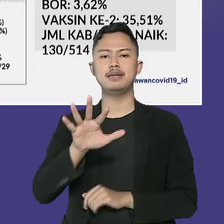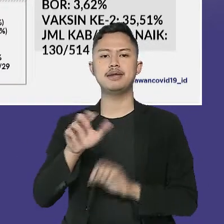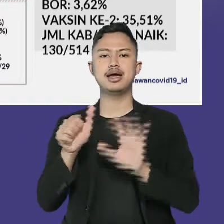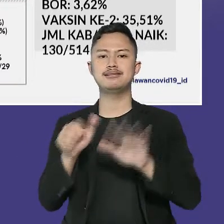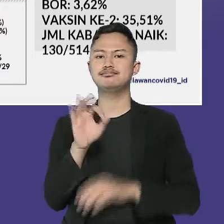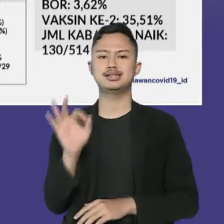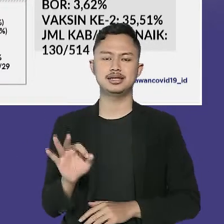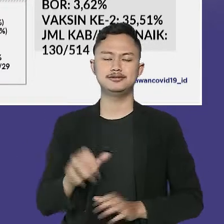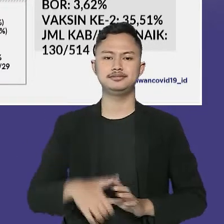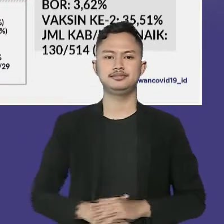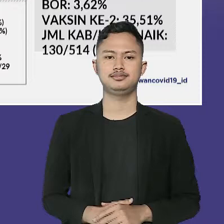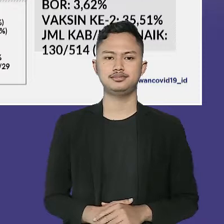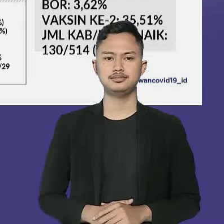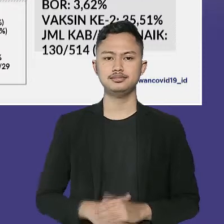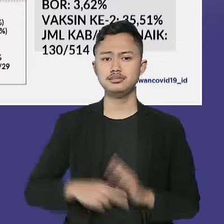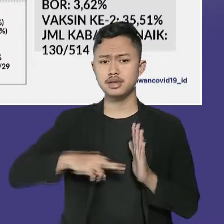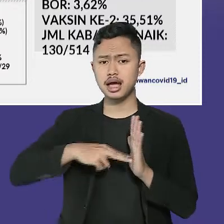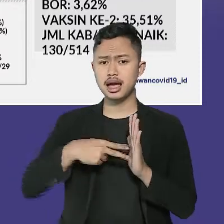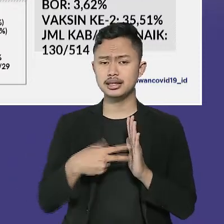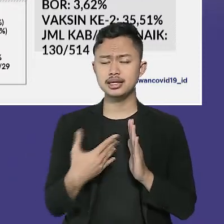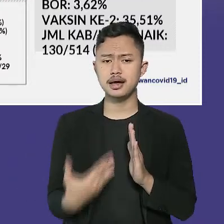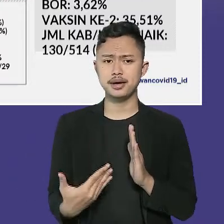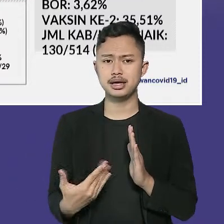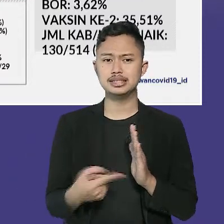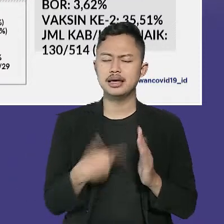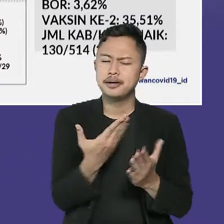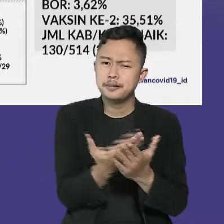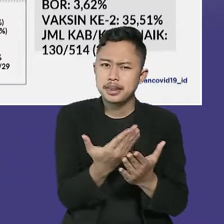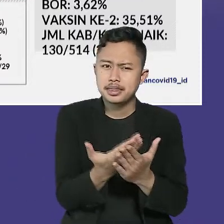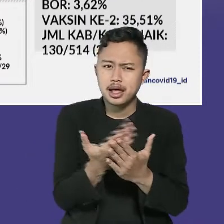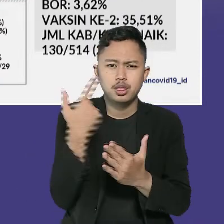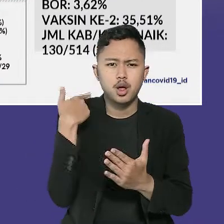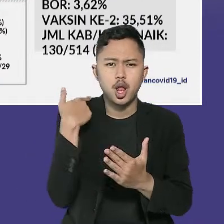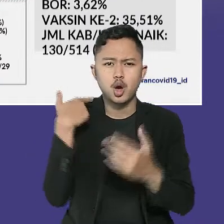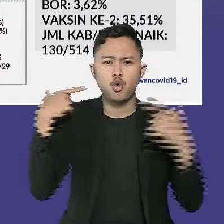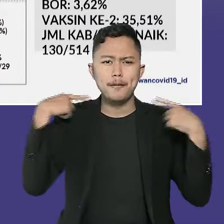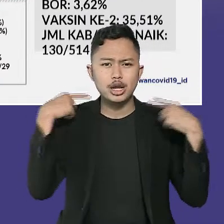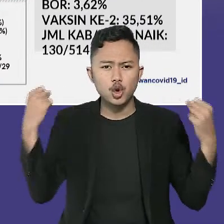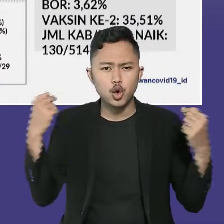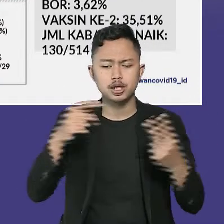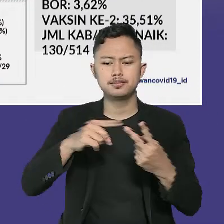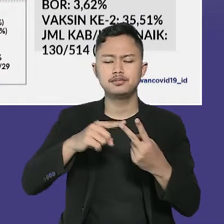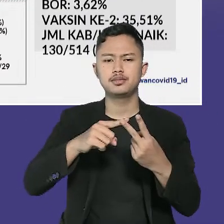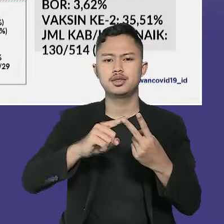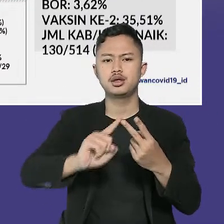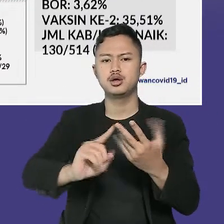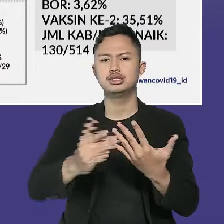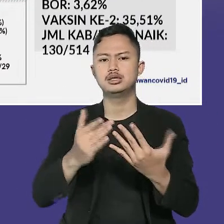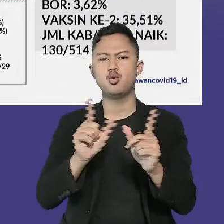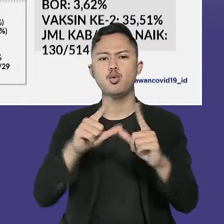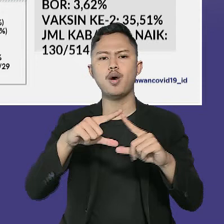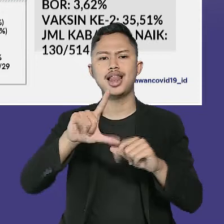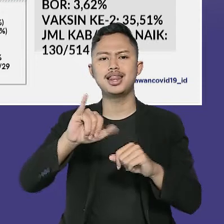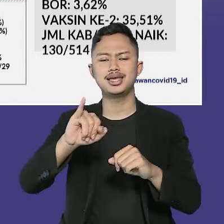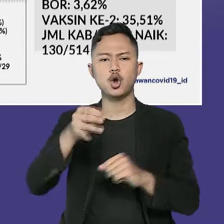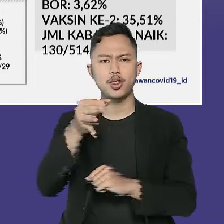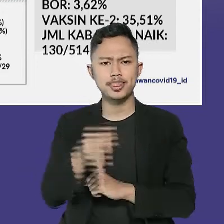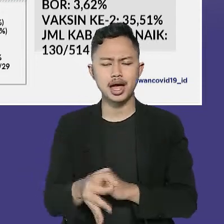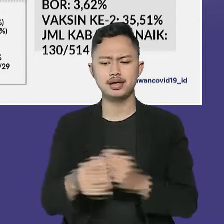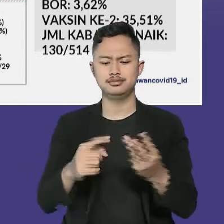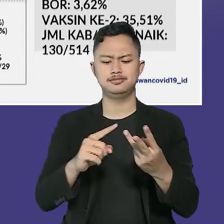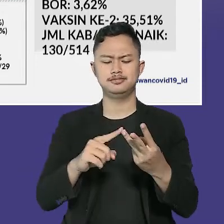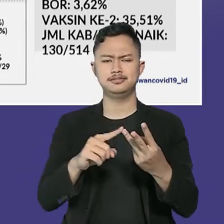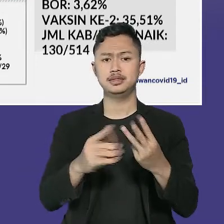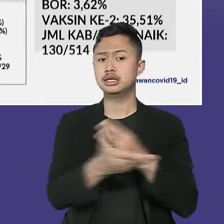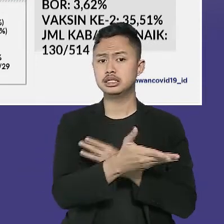17,56%. Untuk itu, saya mohon kepada seluruh gubernur serta wali kota dan bupati, terutama dari provinsi yang